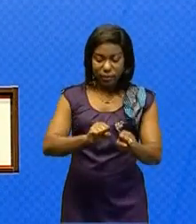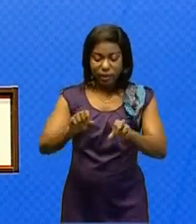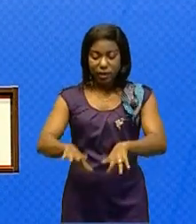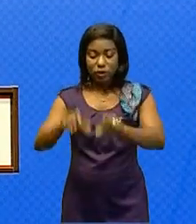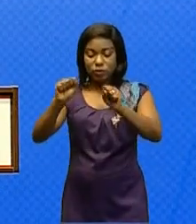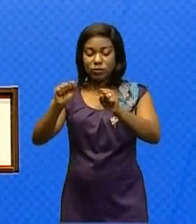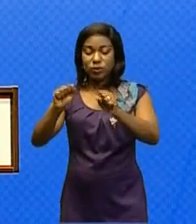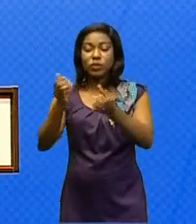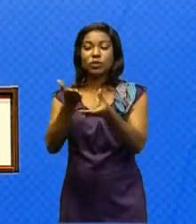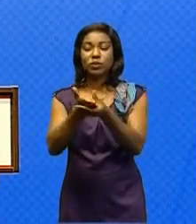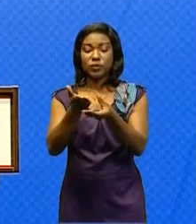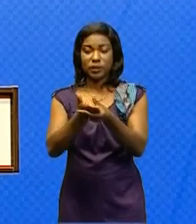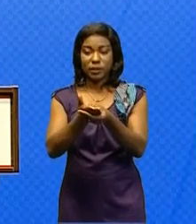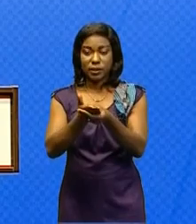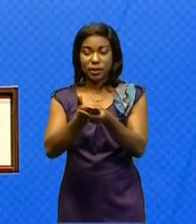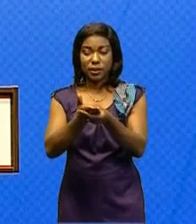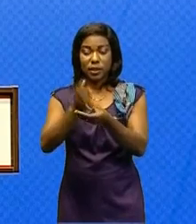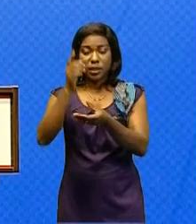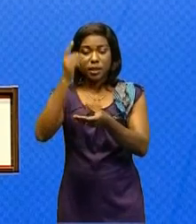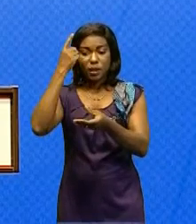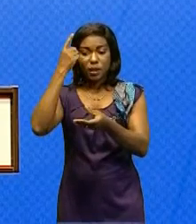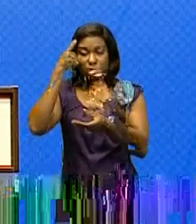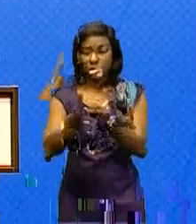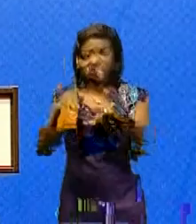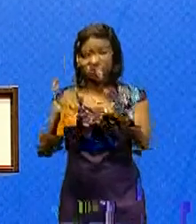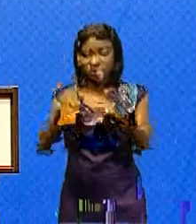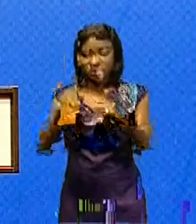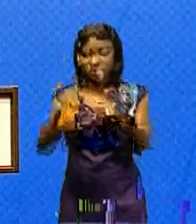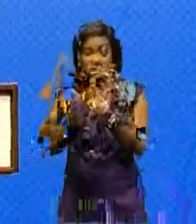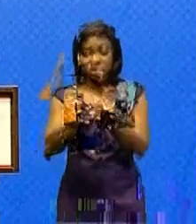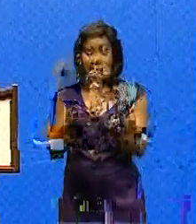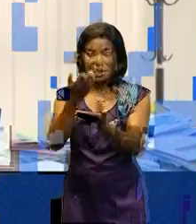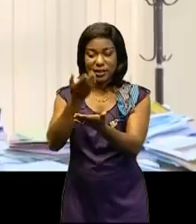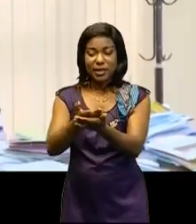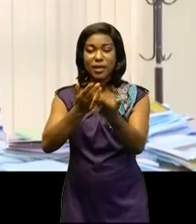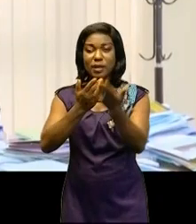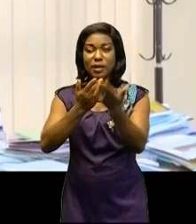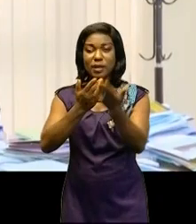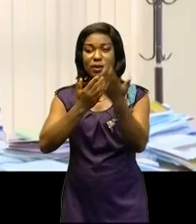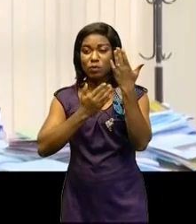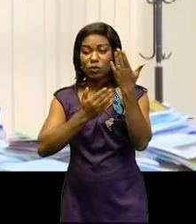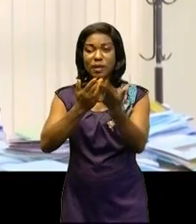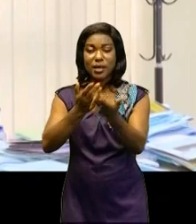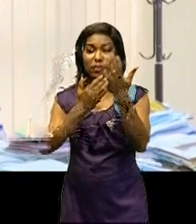De l'état de lieu du secteur agricole et mesures d'urgence. Le ministre de la